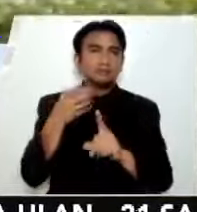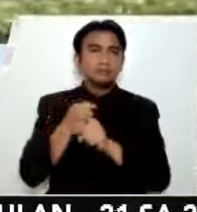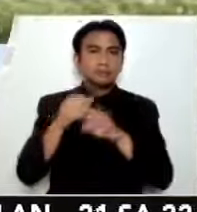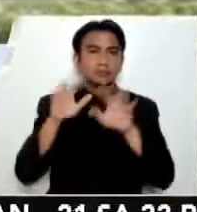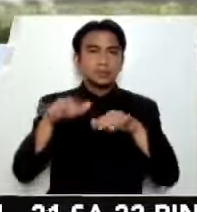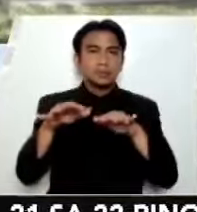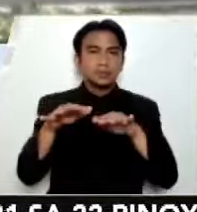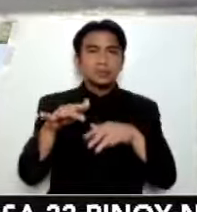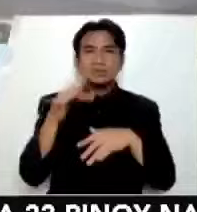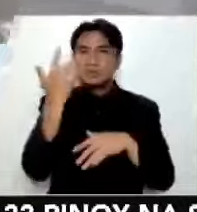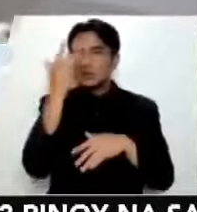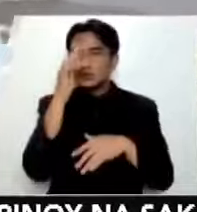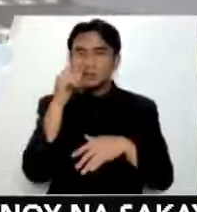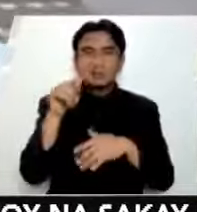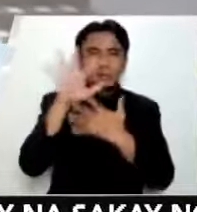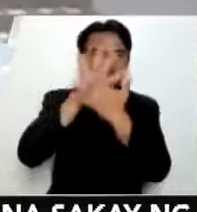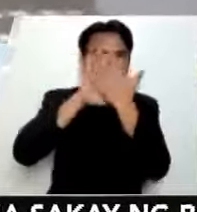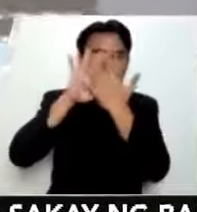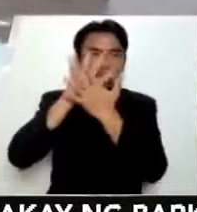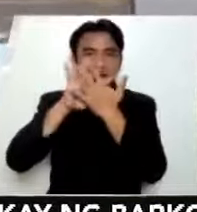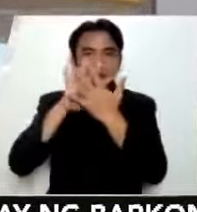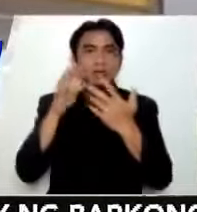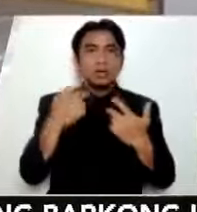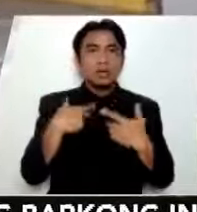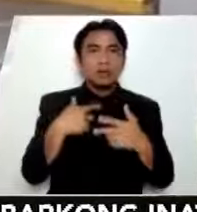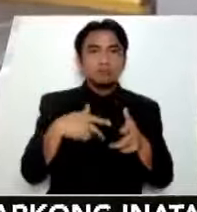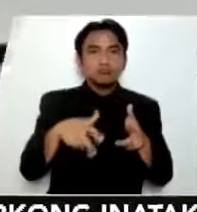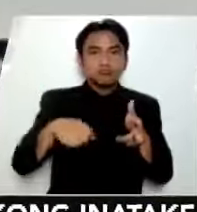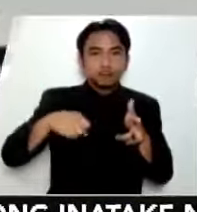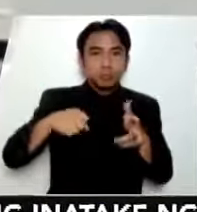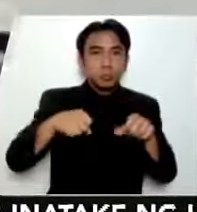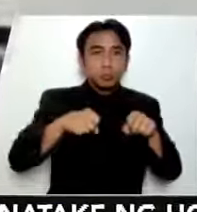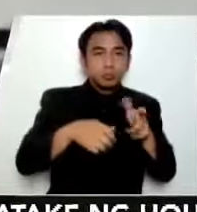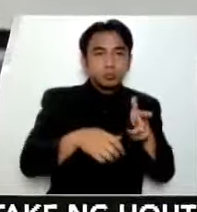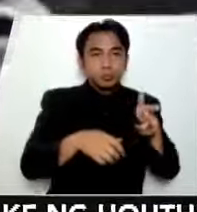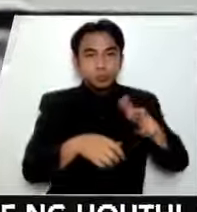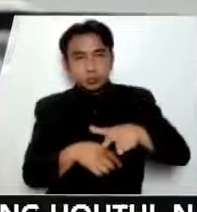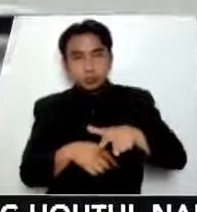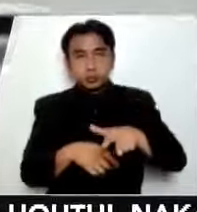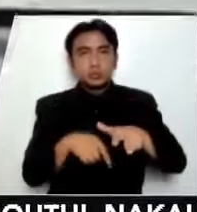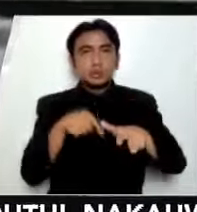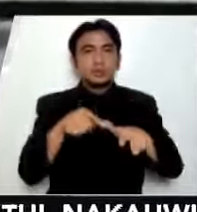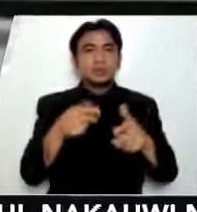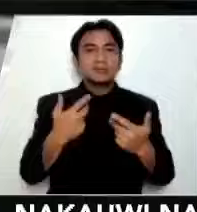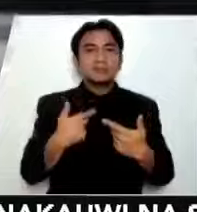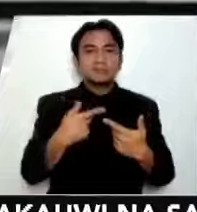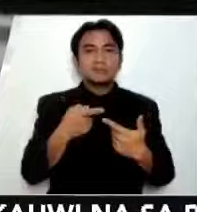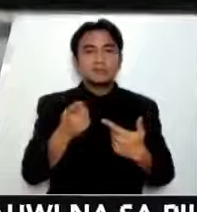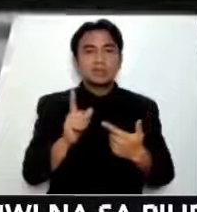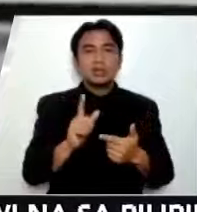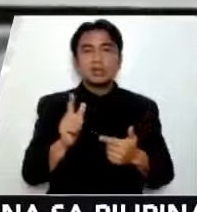na. May mga tatugma pang motorsiklo. Malakas din ang buhos ng ulan sa North Luzon Expressway.